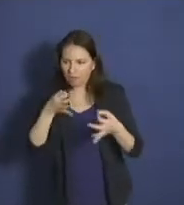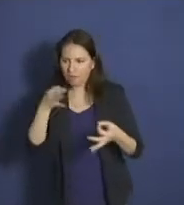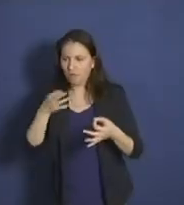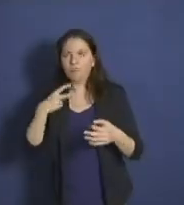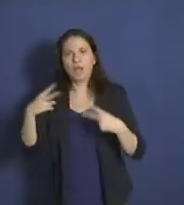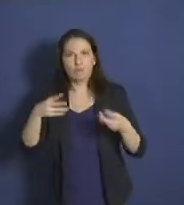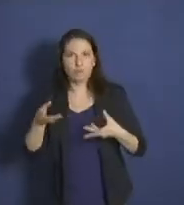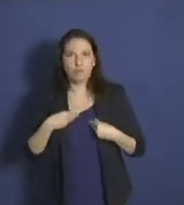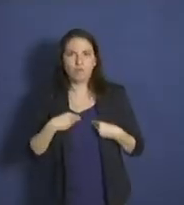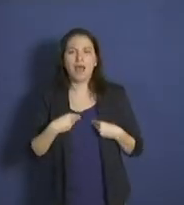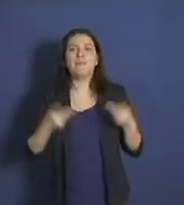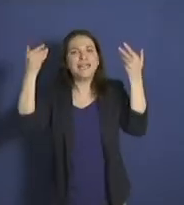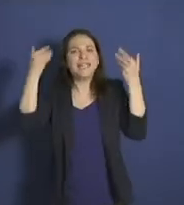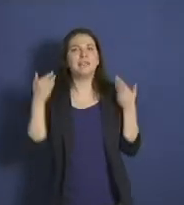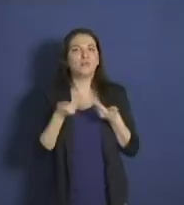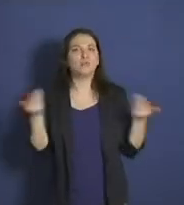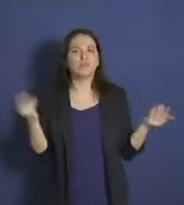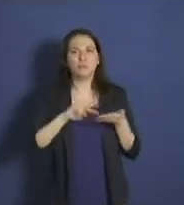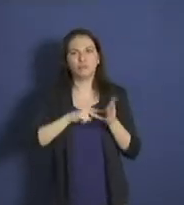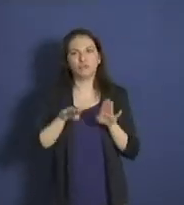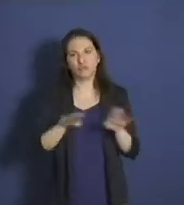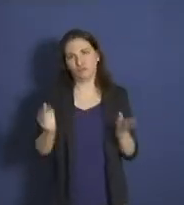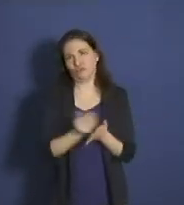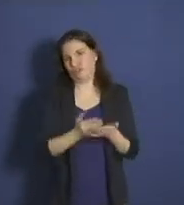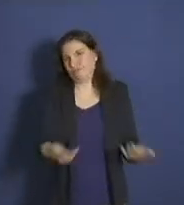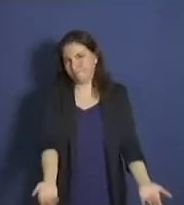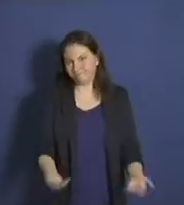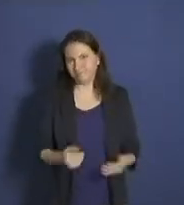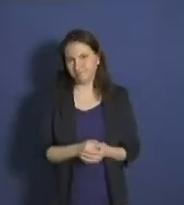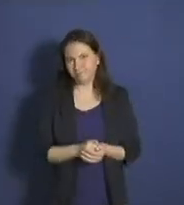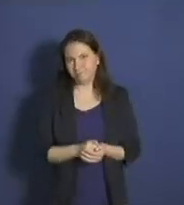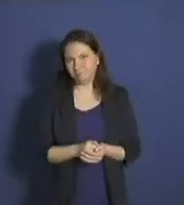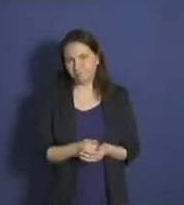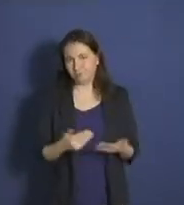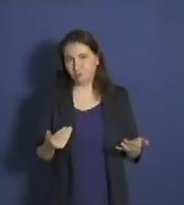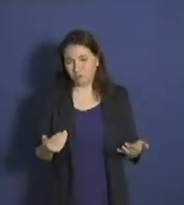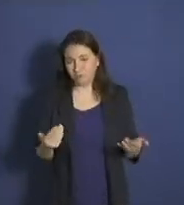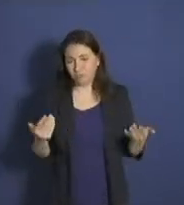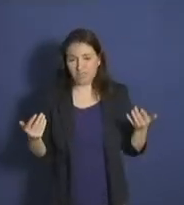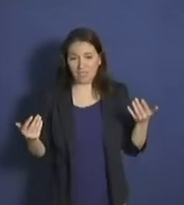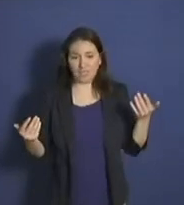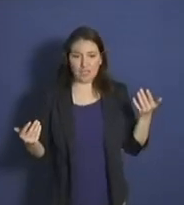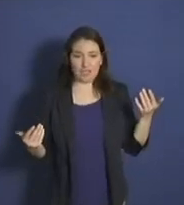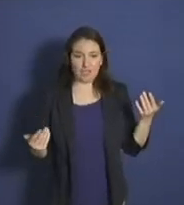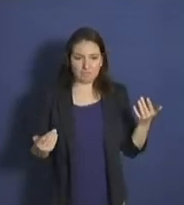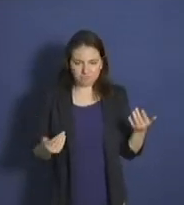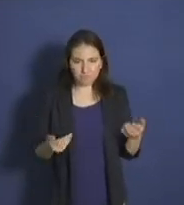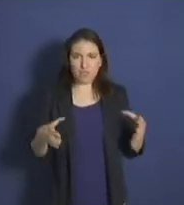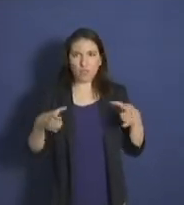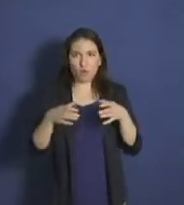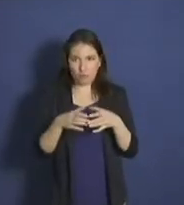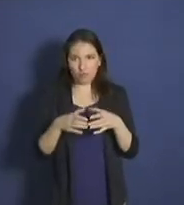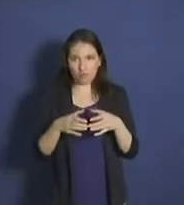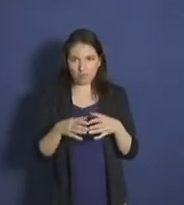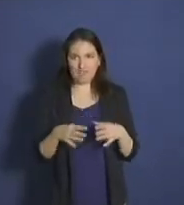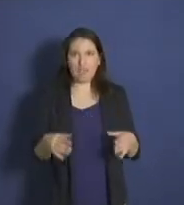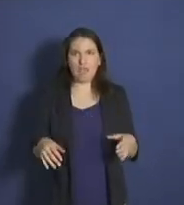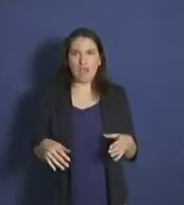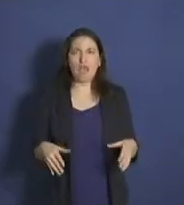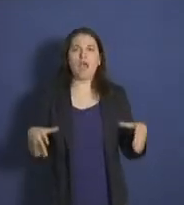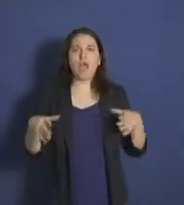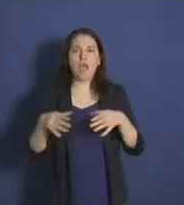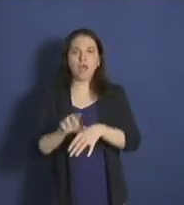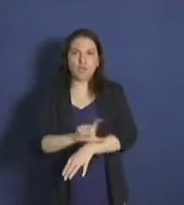auch politische Grundentscheidungen. Und die sozusagen Gruppe, die eher zur Herdenimmunität neigt, da gibt es viele, viele